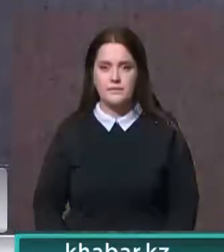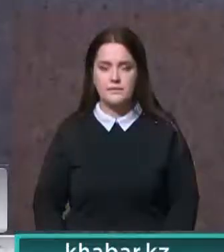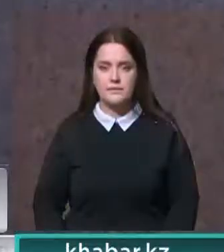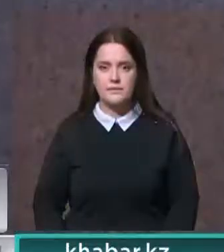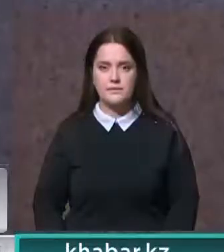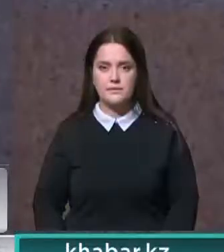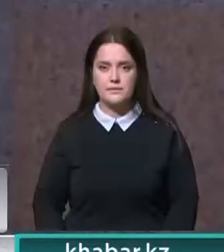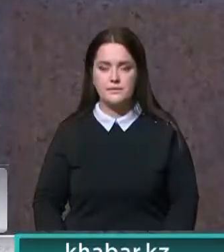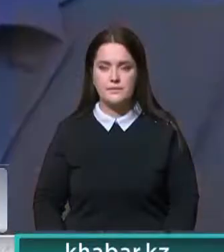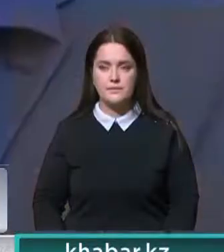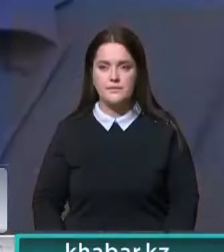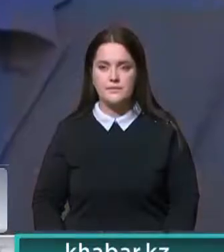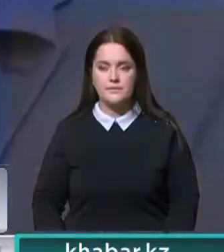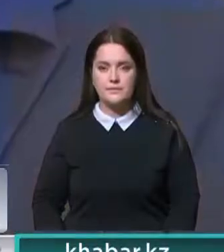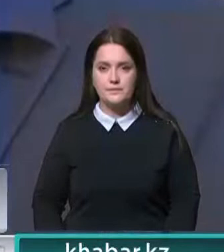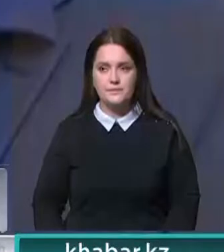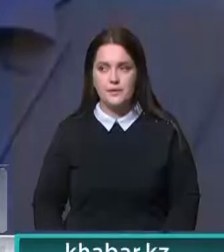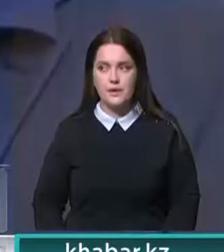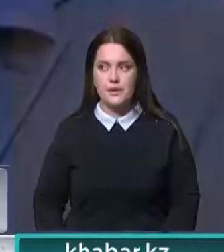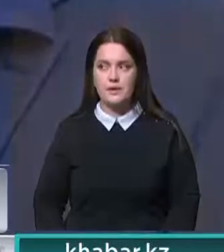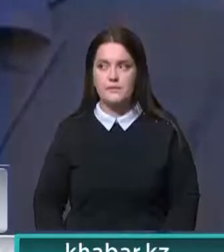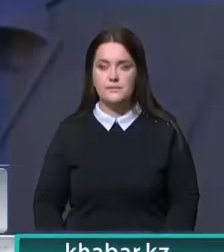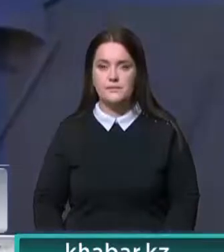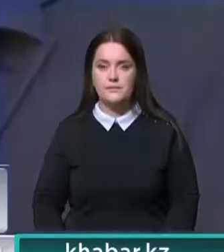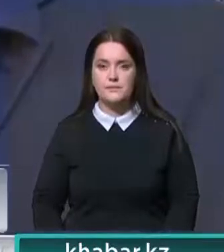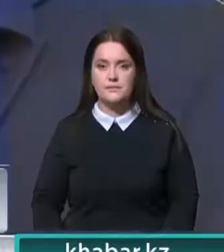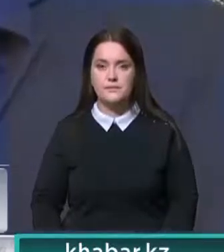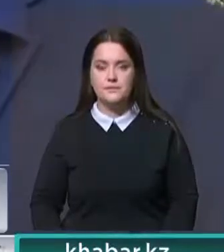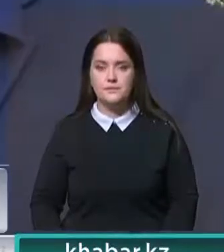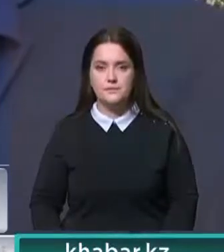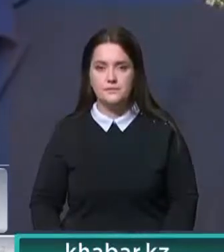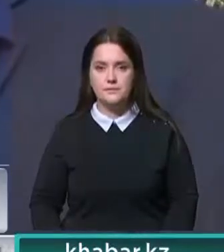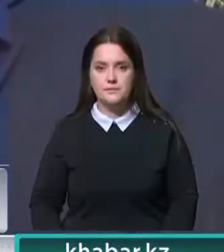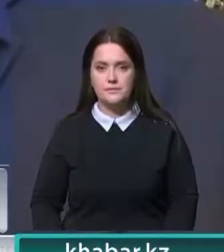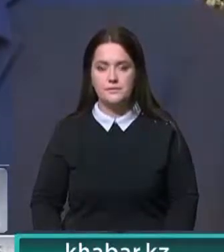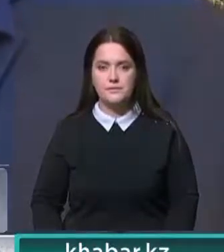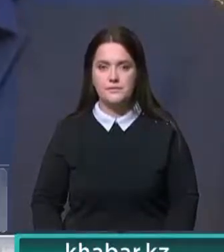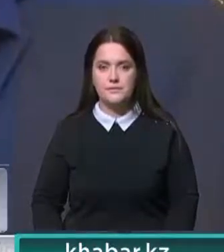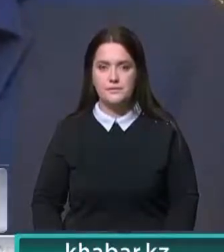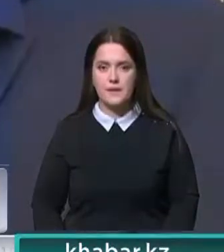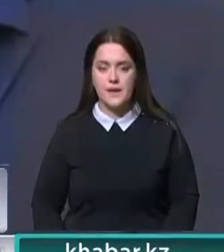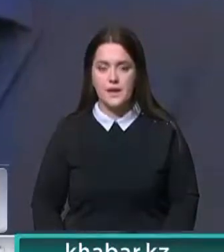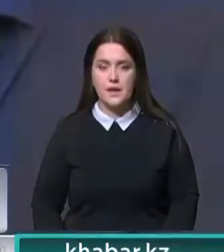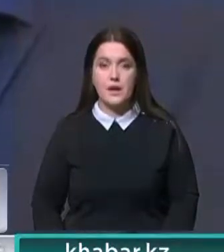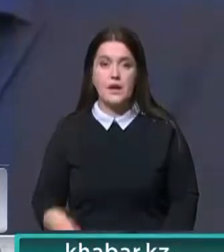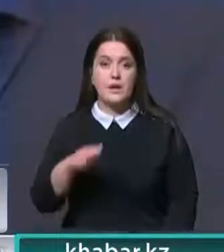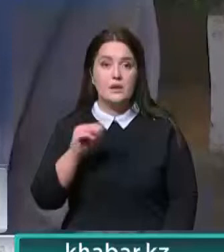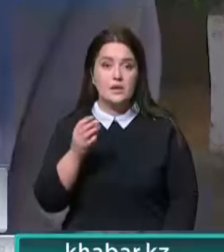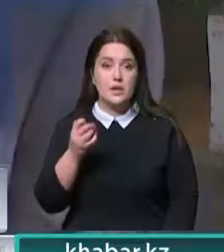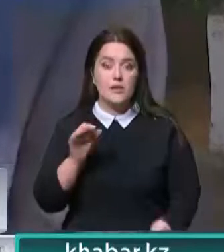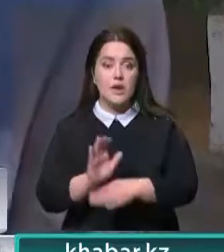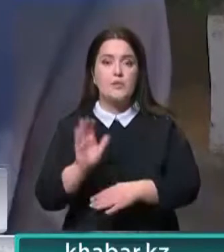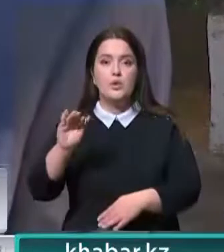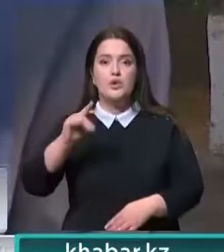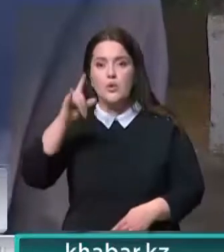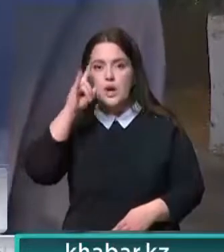Ташенов, он с Казахстана областной жиберудумызды, бр саяси трогода жиберли. Отправить тогда Ташенова в